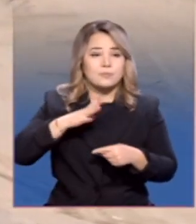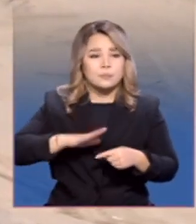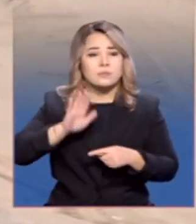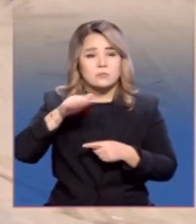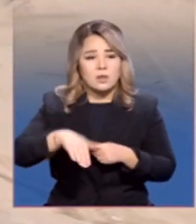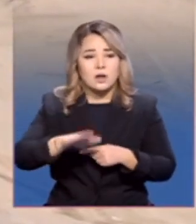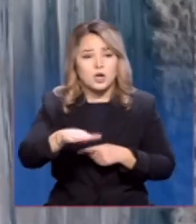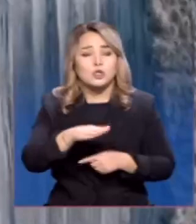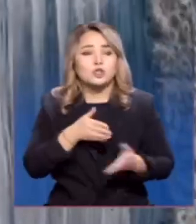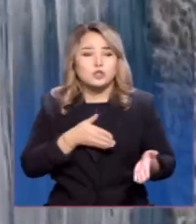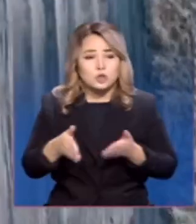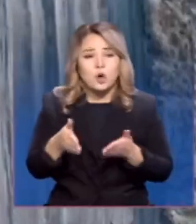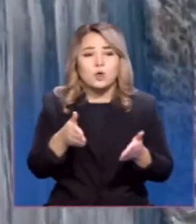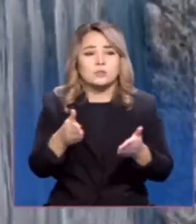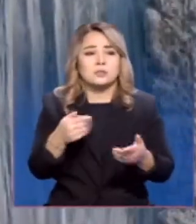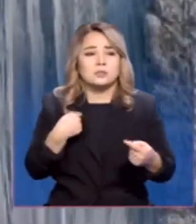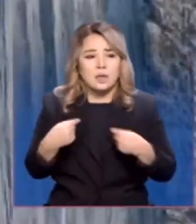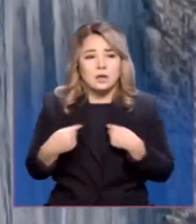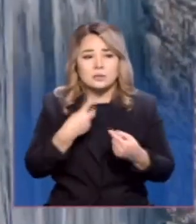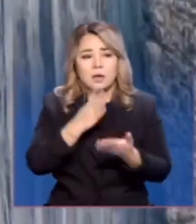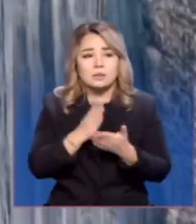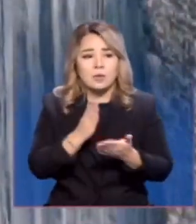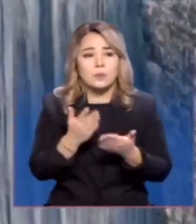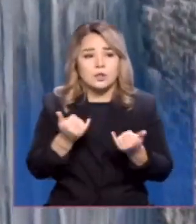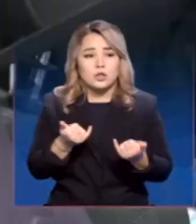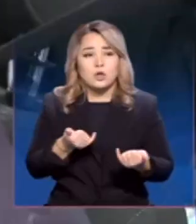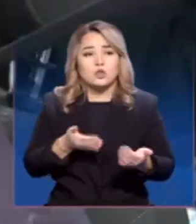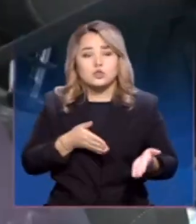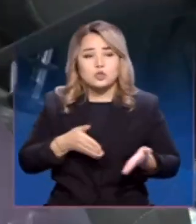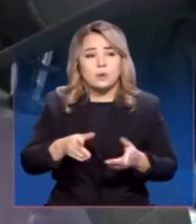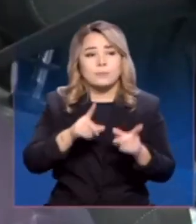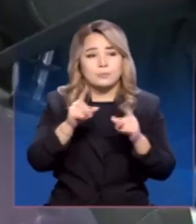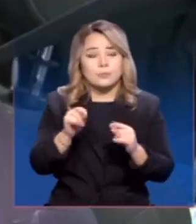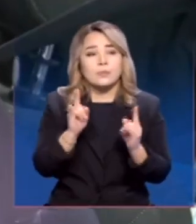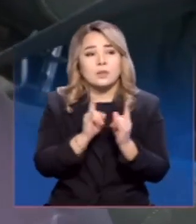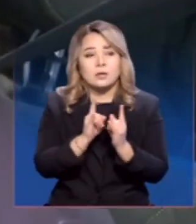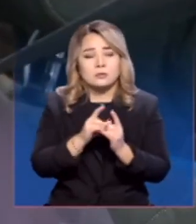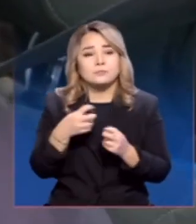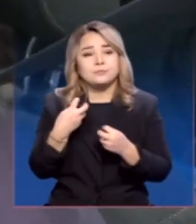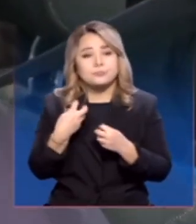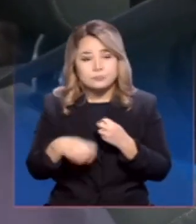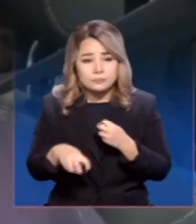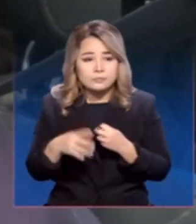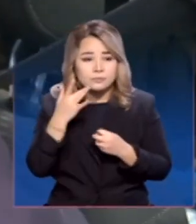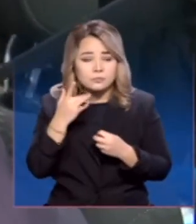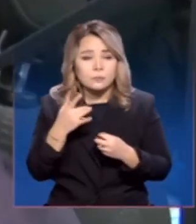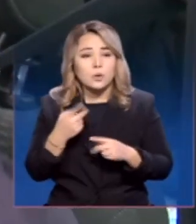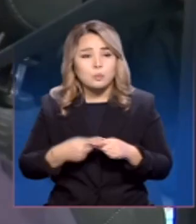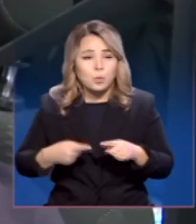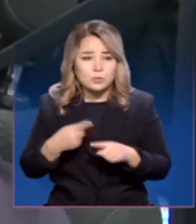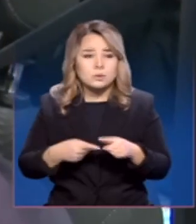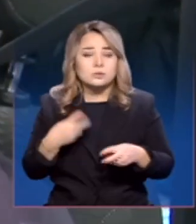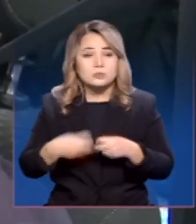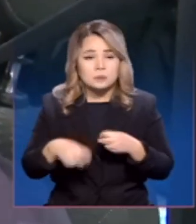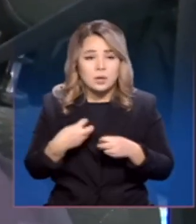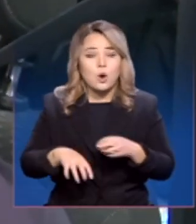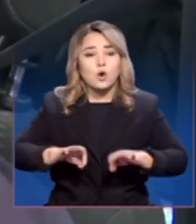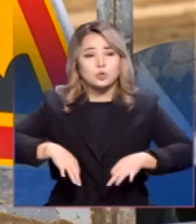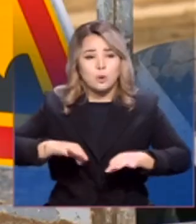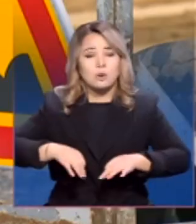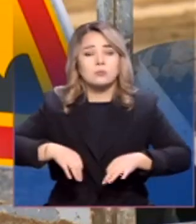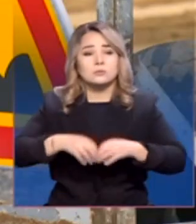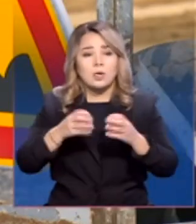жолмен жүруге тура келеді. Одан басқа енді жүретін жол емес. Терезе сынады, бөлшектер кетіп жатыр, дөңгелектер кетіп